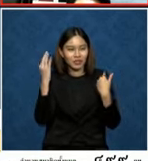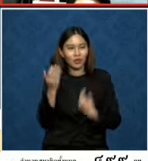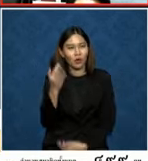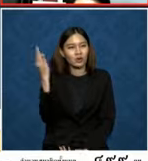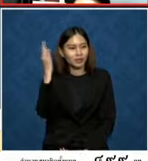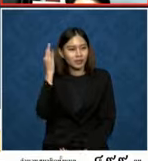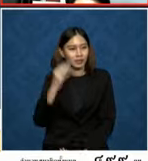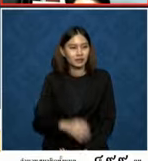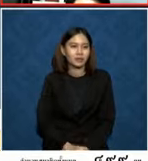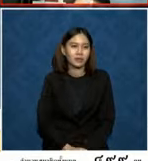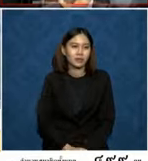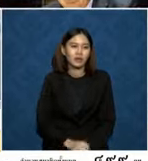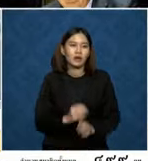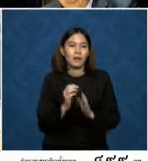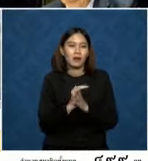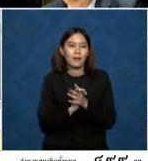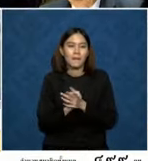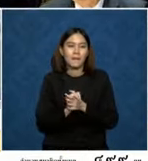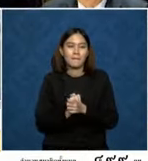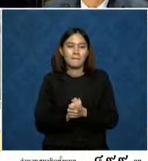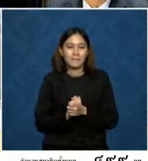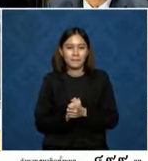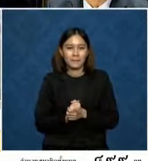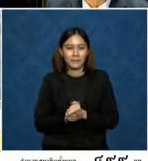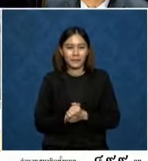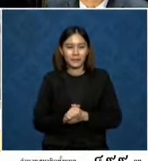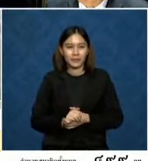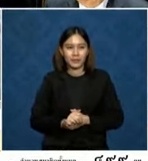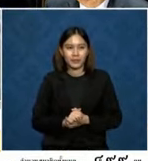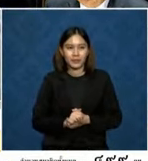กำหนดโทษทางอาญา ครับ